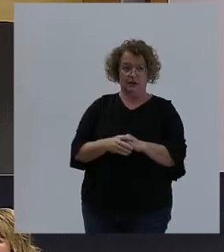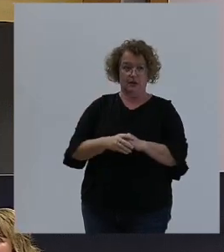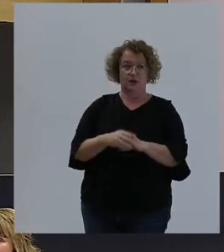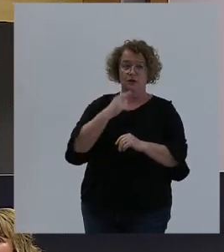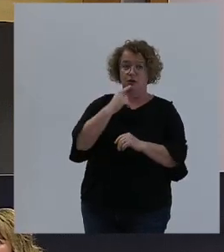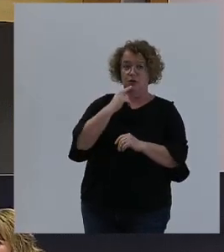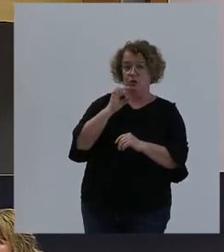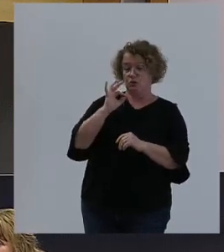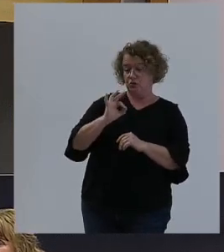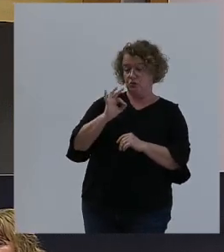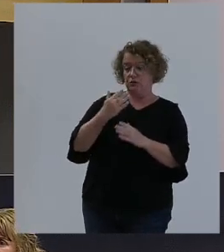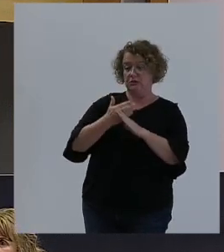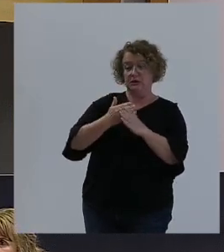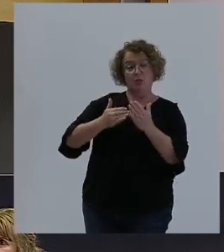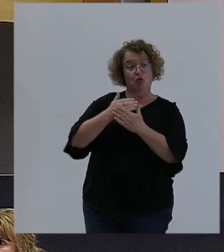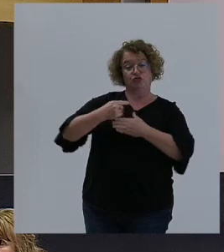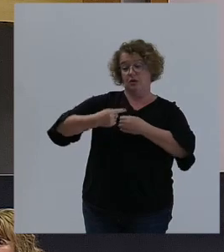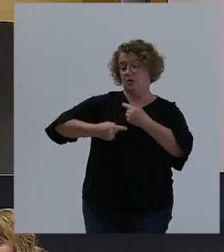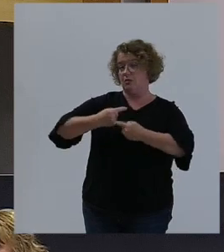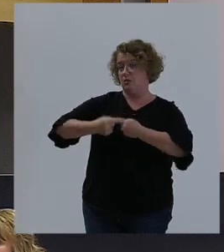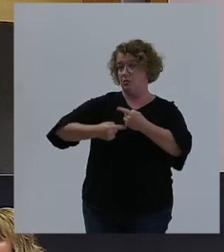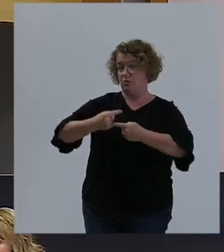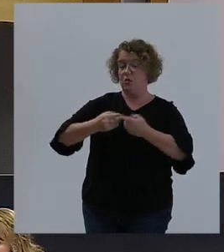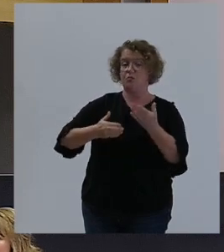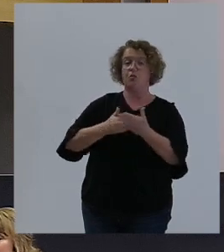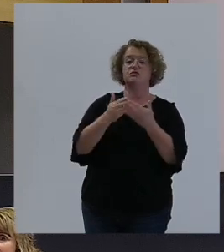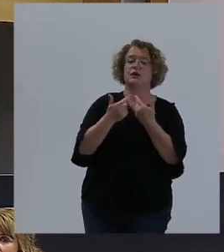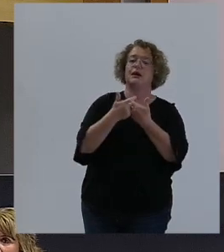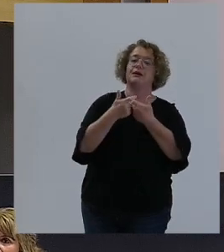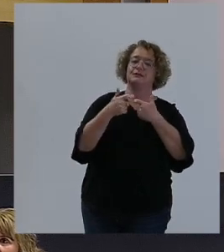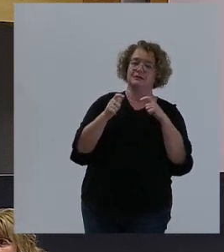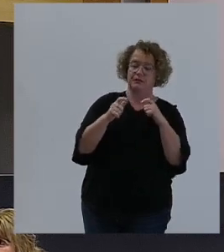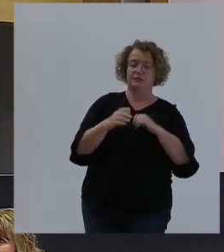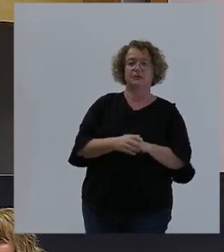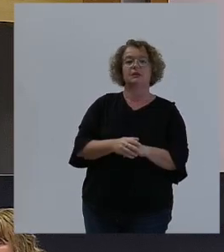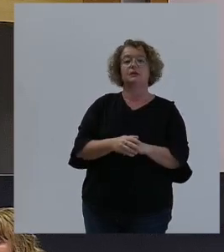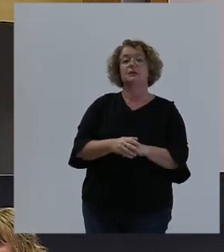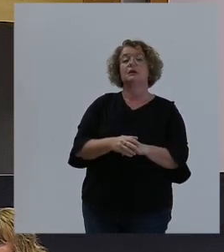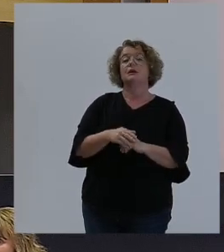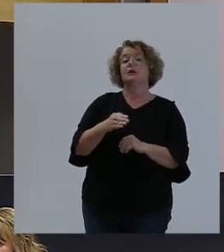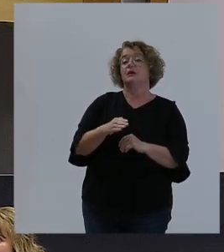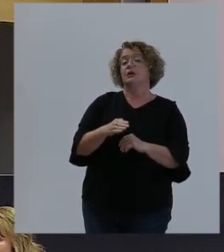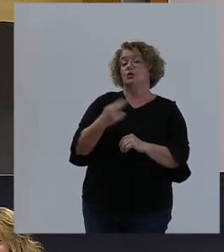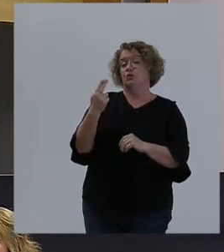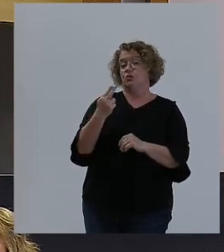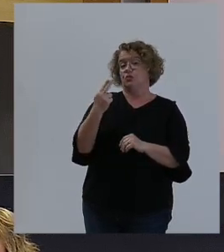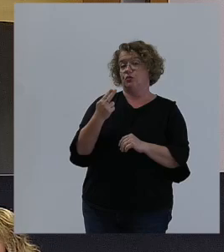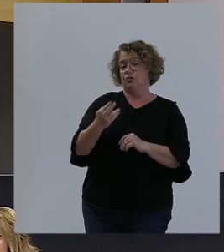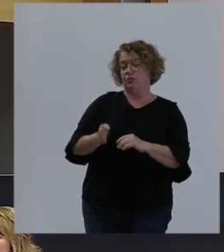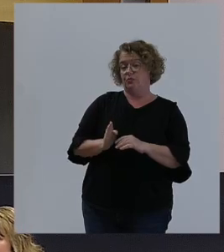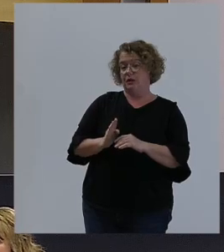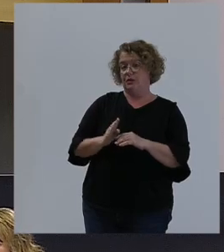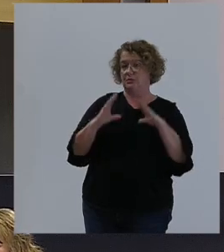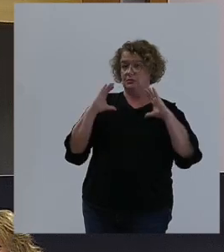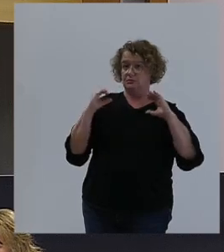il y a déjà un projet qui travaille sur le projet AccessNum IBM, qui a permis de commencer déjà à travailler sur la question de la conformité de nos